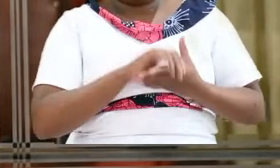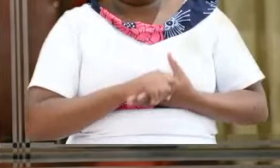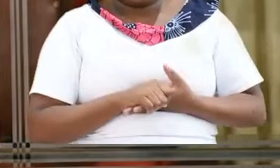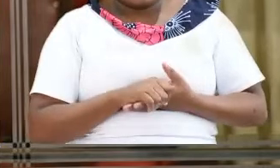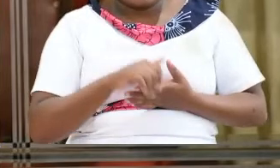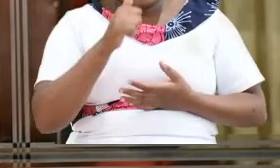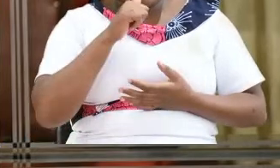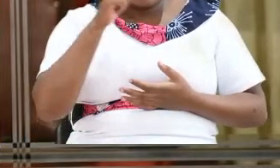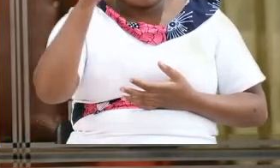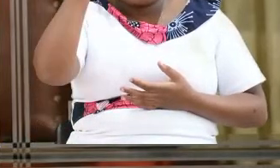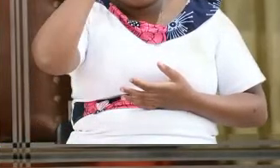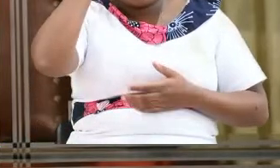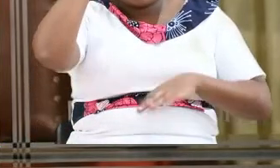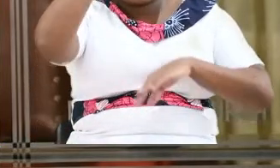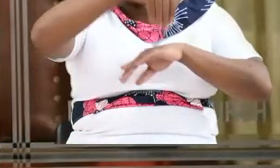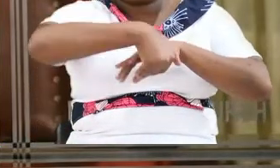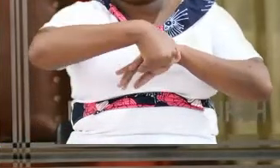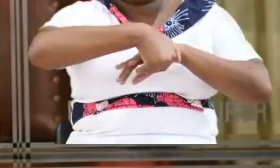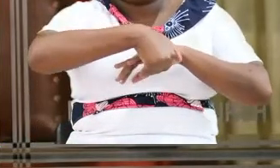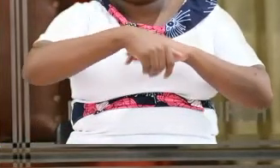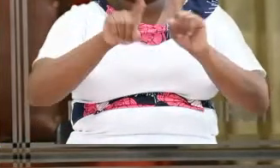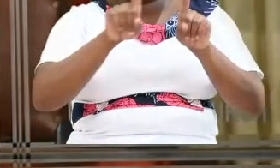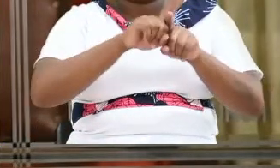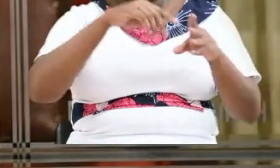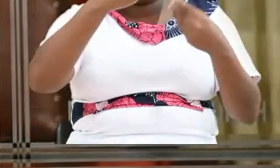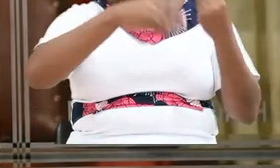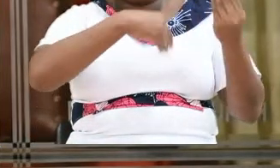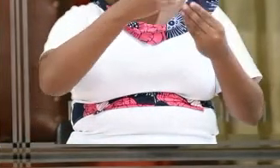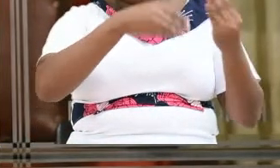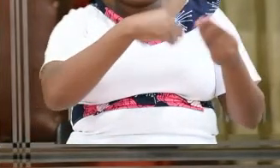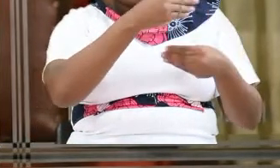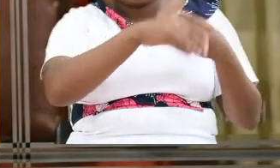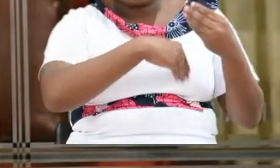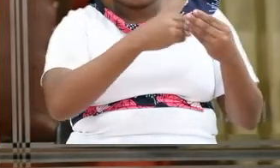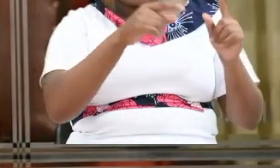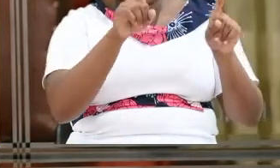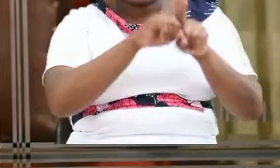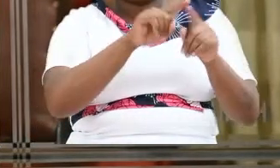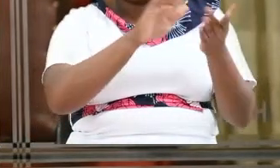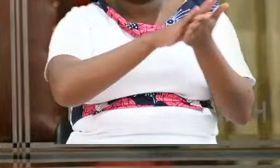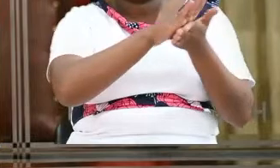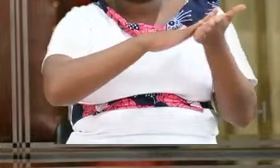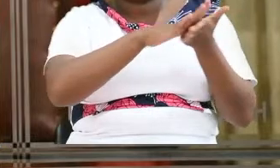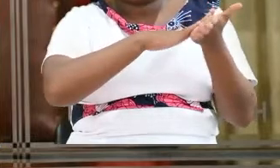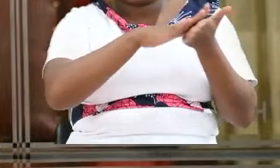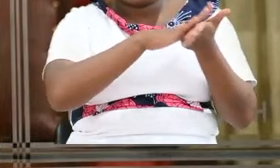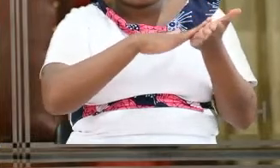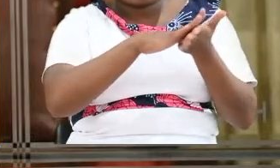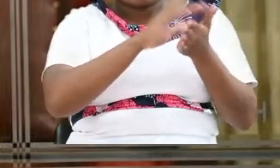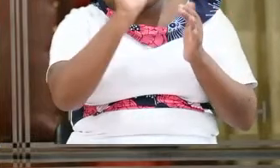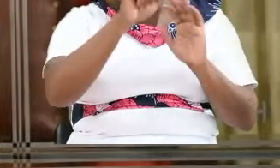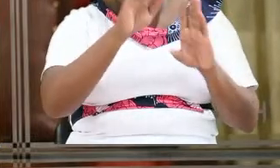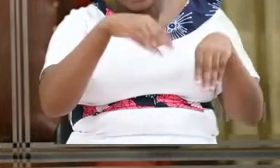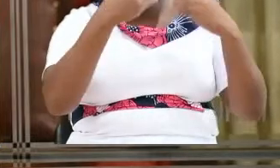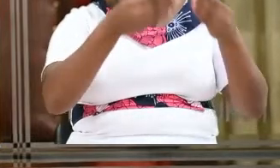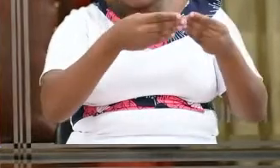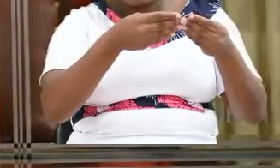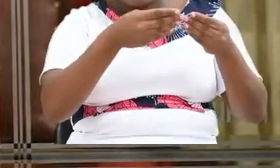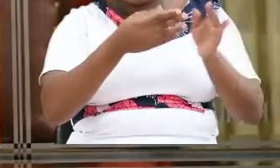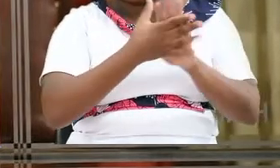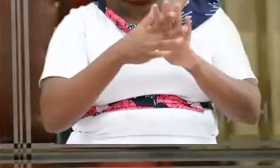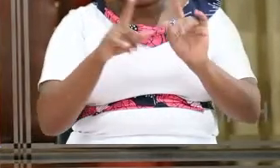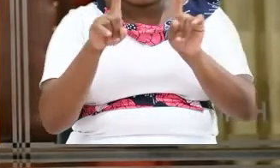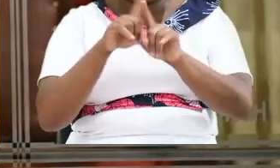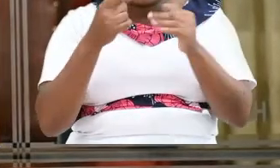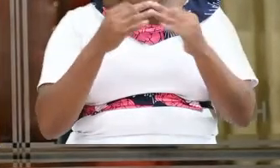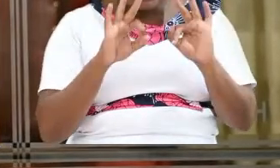adult diapers, tissue papers, detergents kama bar soap. Na